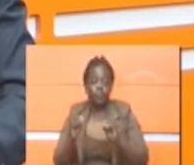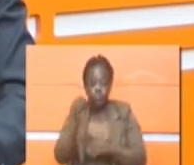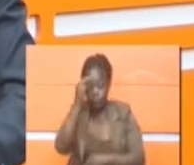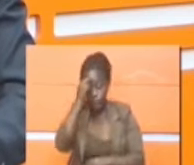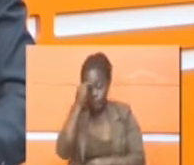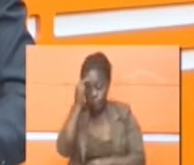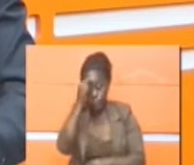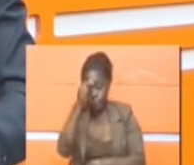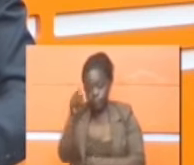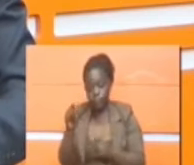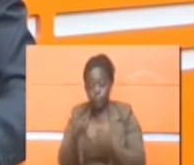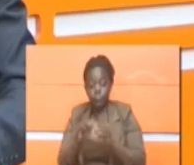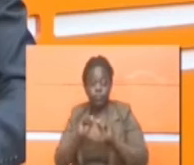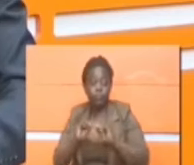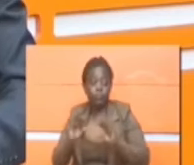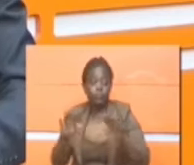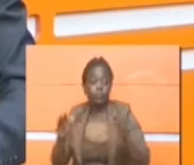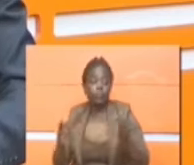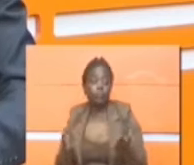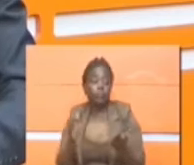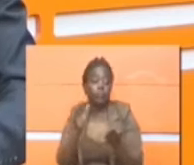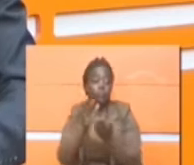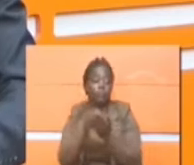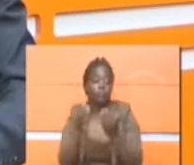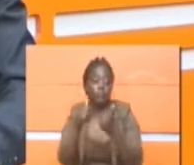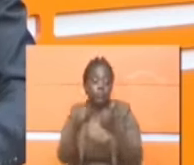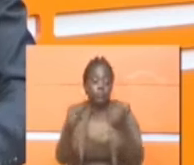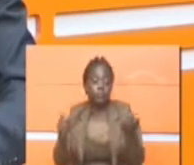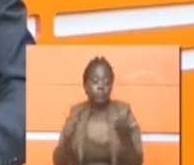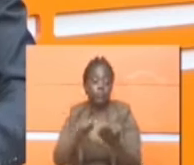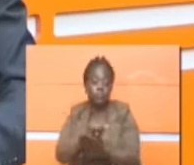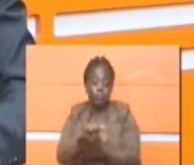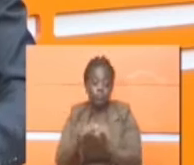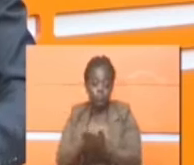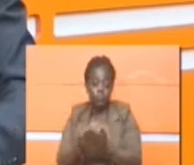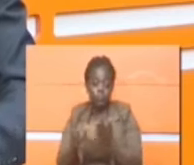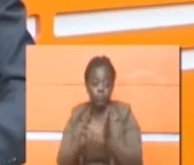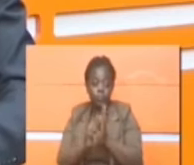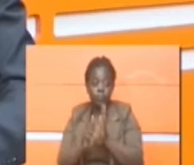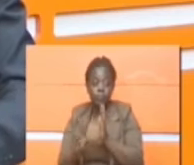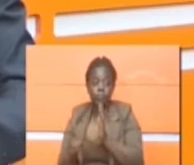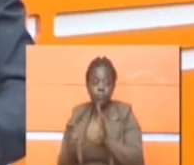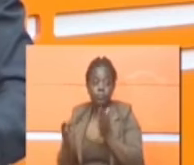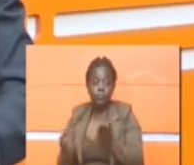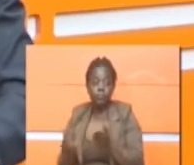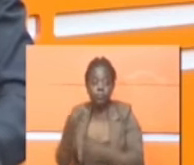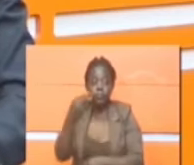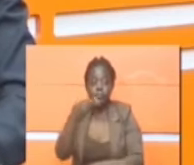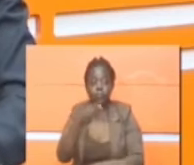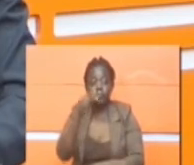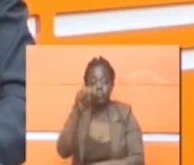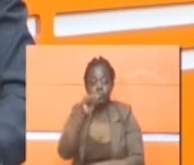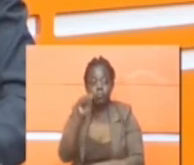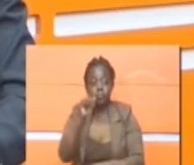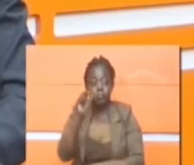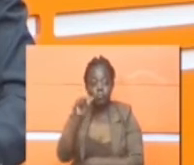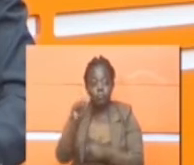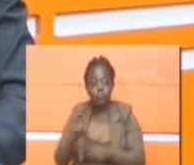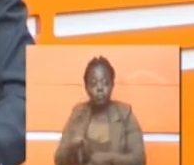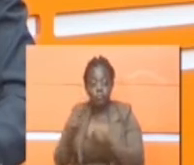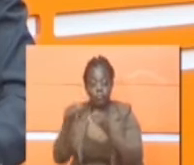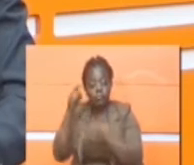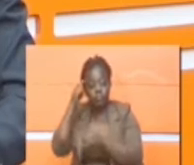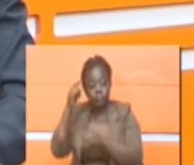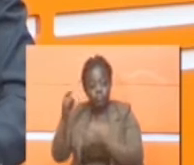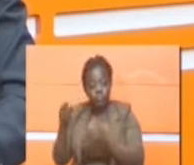abayizi n'okubayigiriza okukuuma obulungi obutonde bw'ensi. Akiikiriddwa Asadu Kirabira, ssentebe w'ekibiina